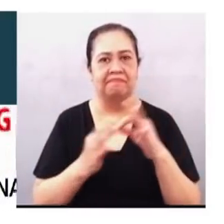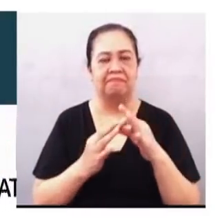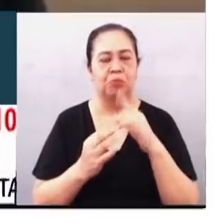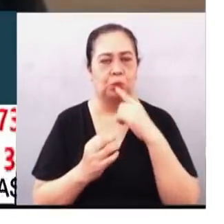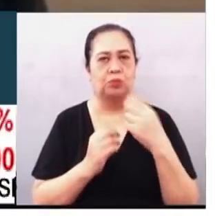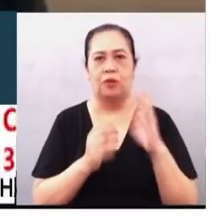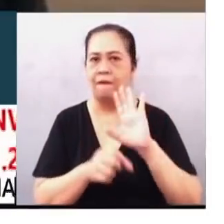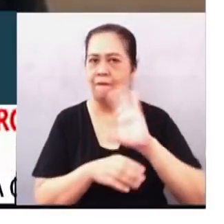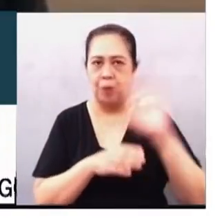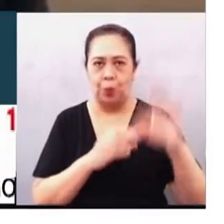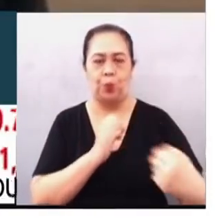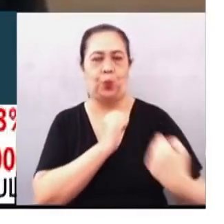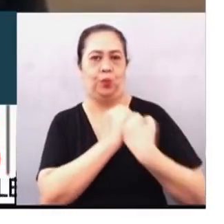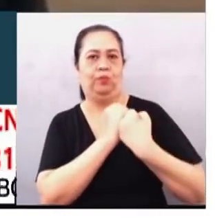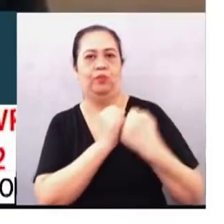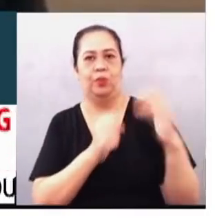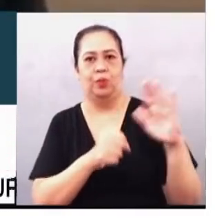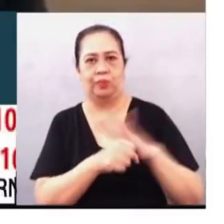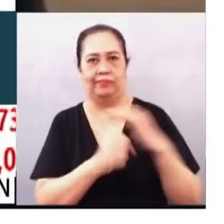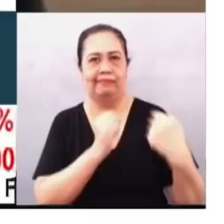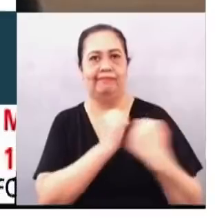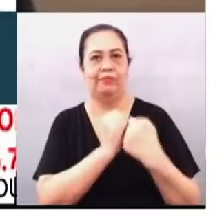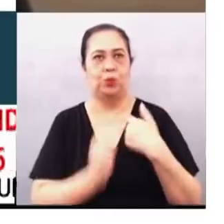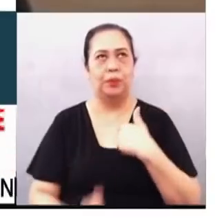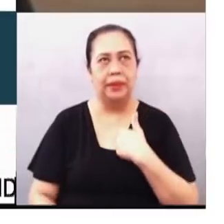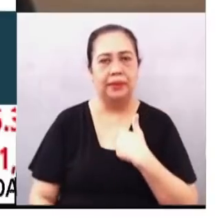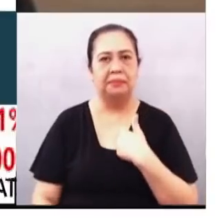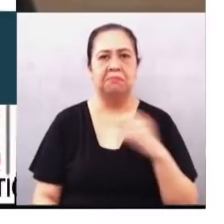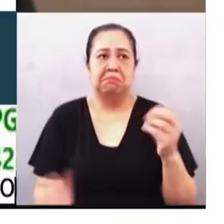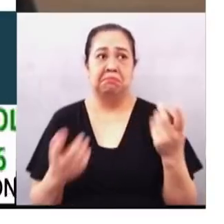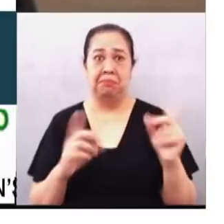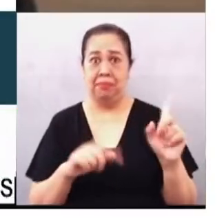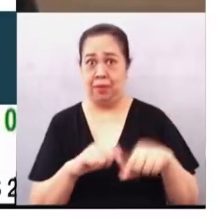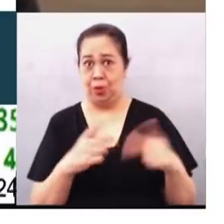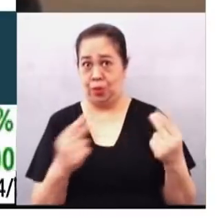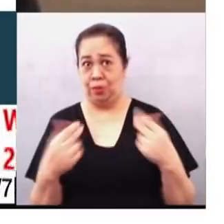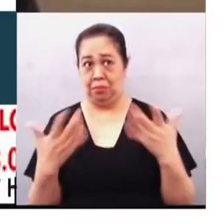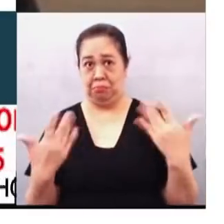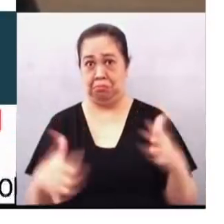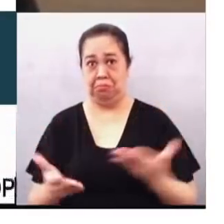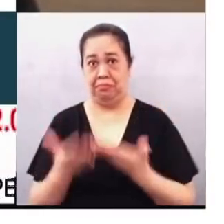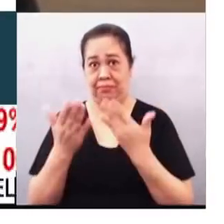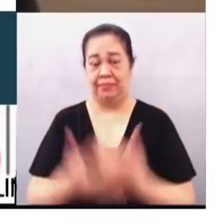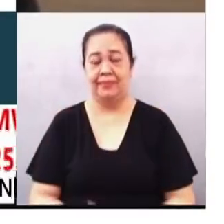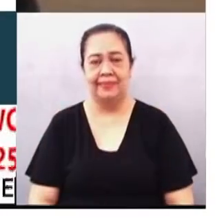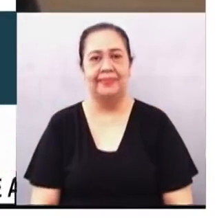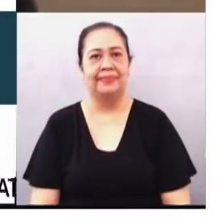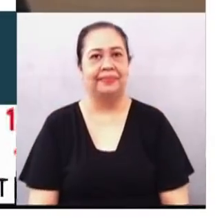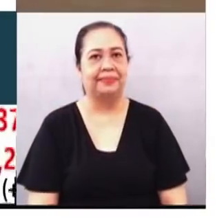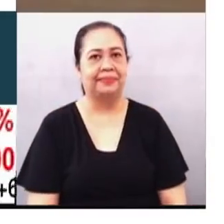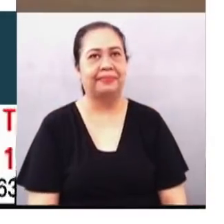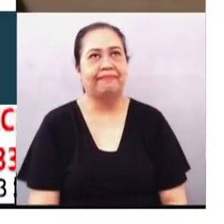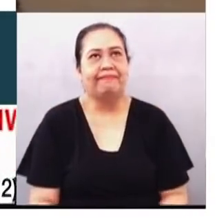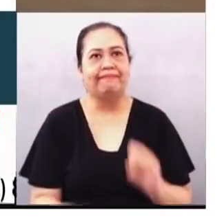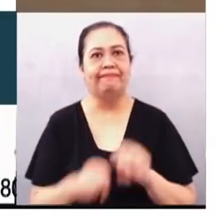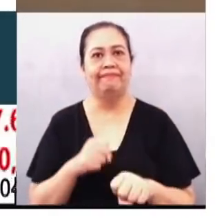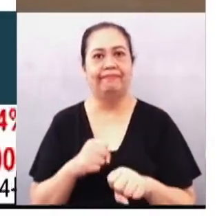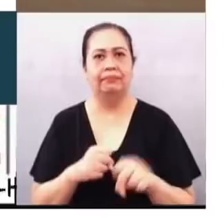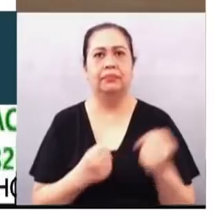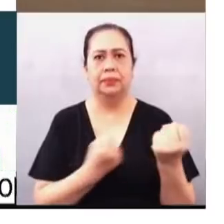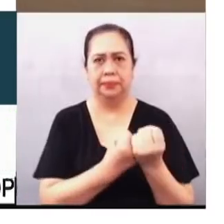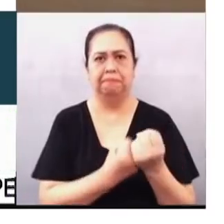support to me. Wala man silang magawa dahil andun ako eh. Hmm. So, supportado nila